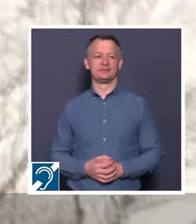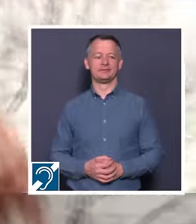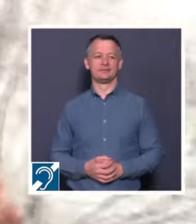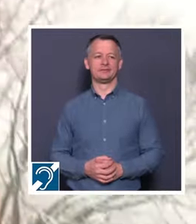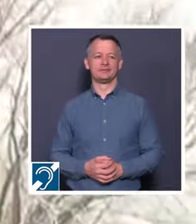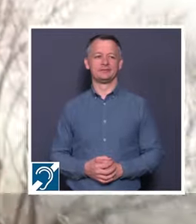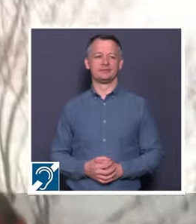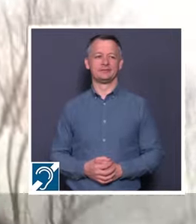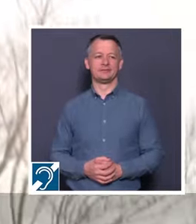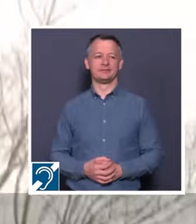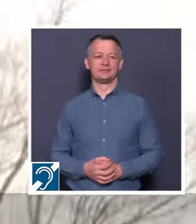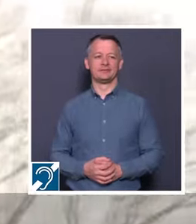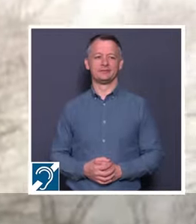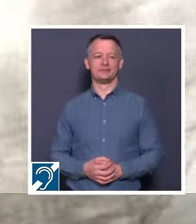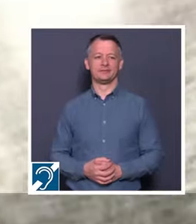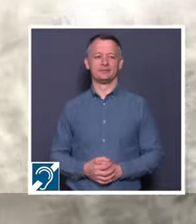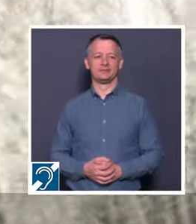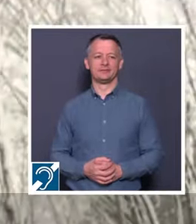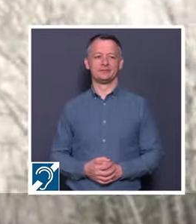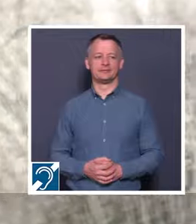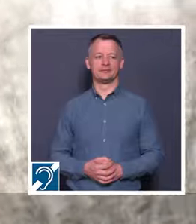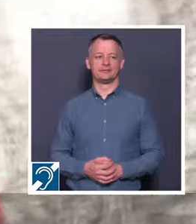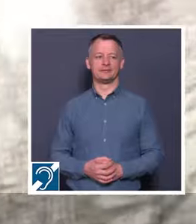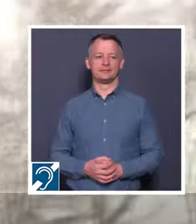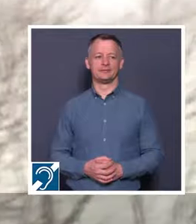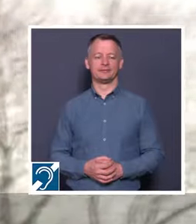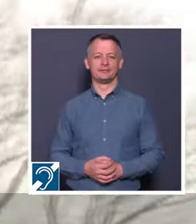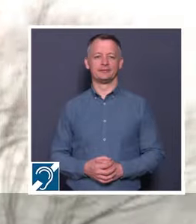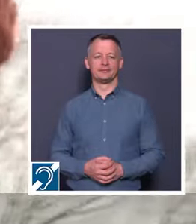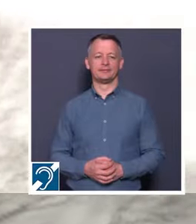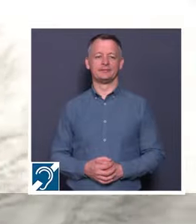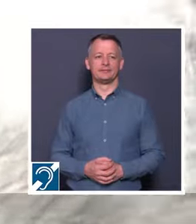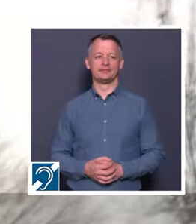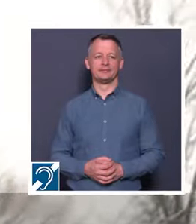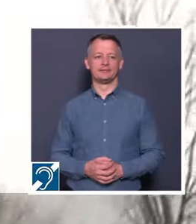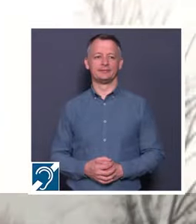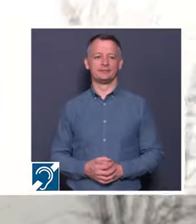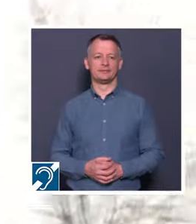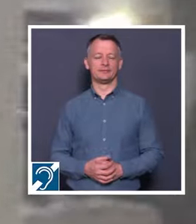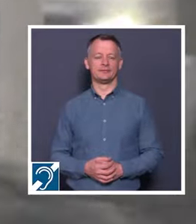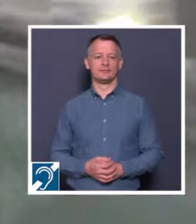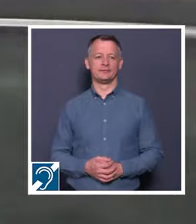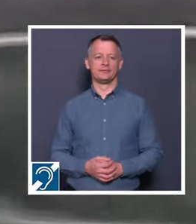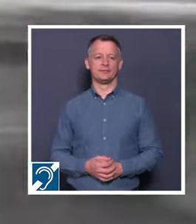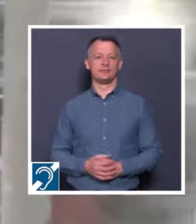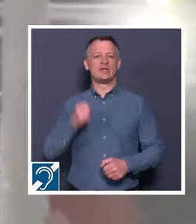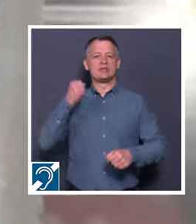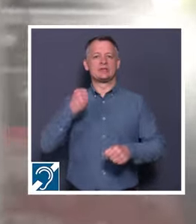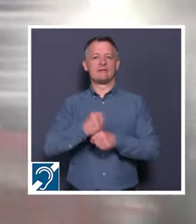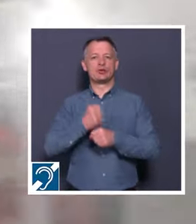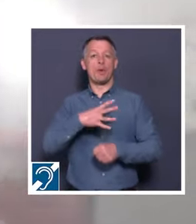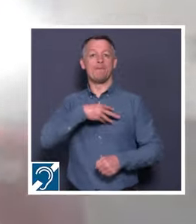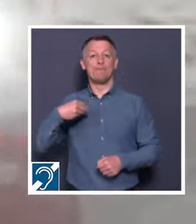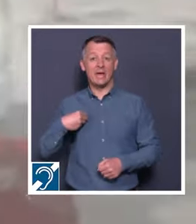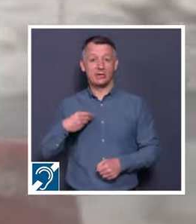mostly water. At this point we do, yeah. But I know it'll turn to ice in a little bit if I don't get it out. Serviciul meteorologic